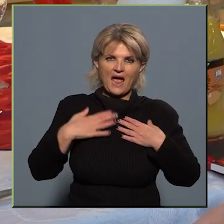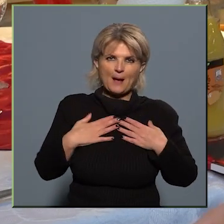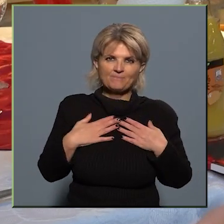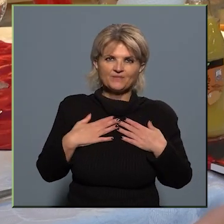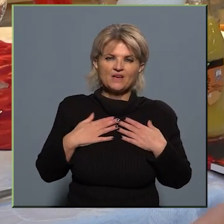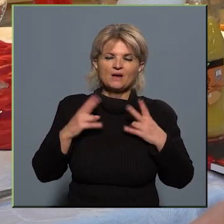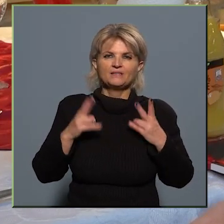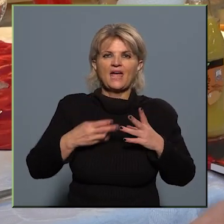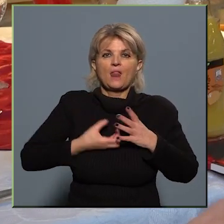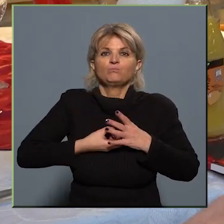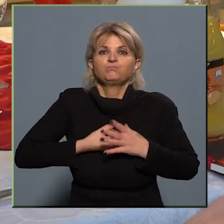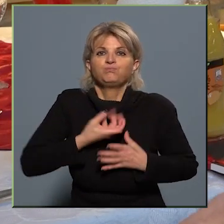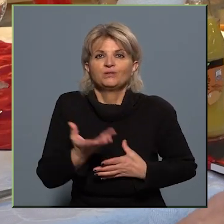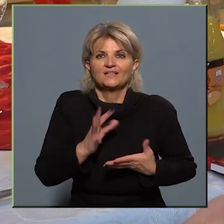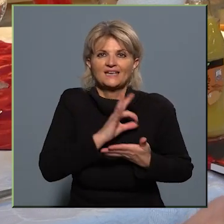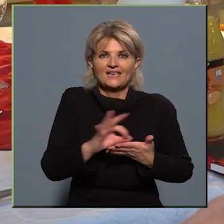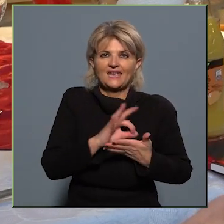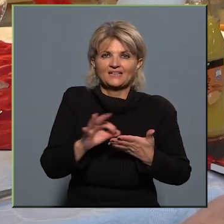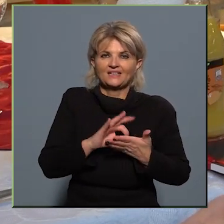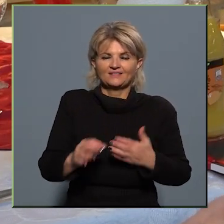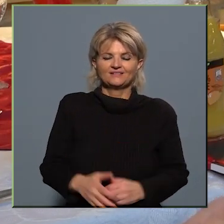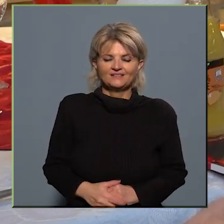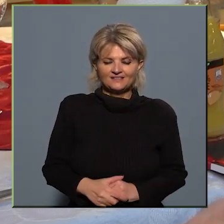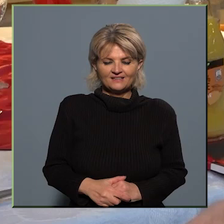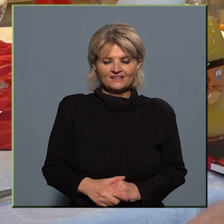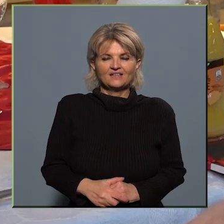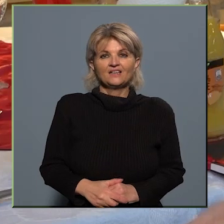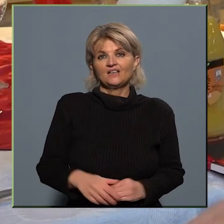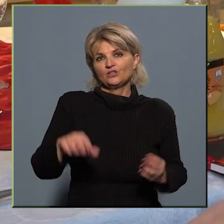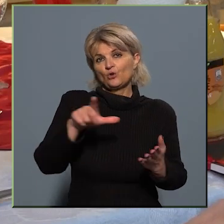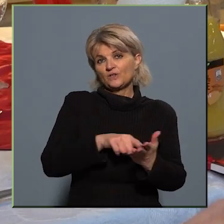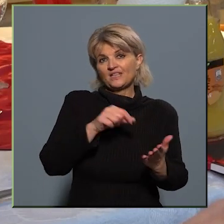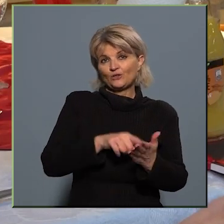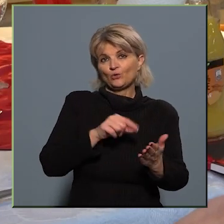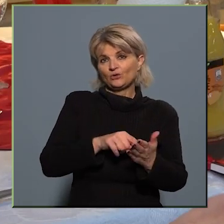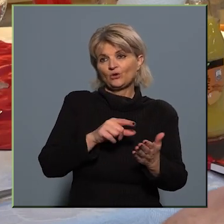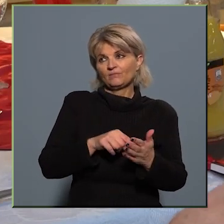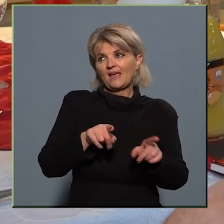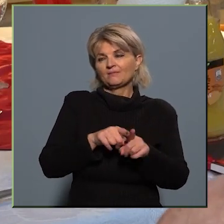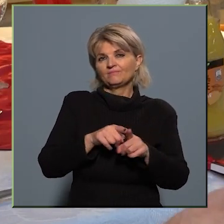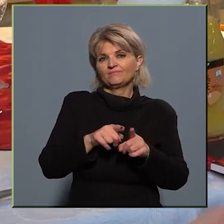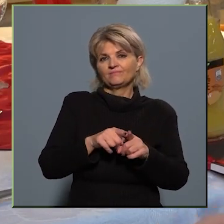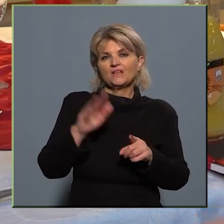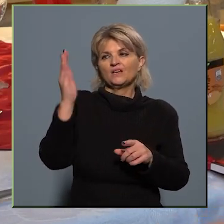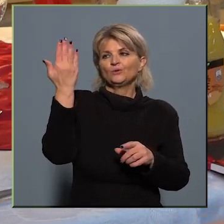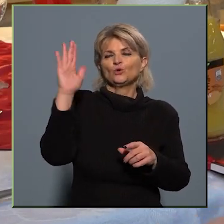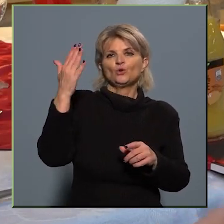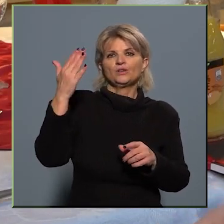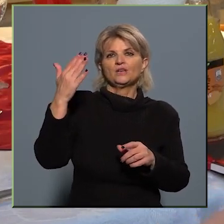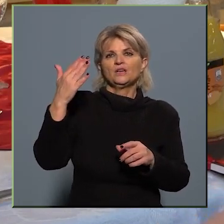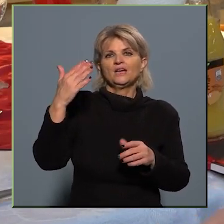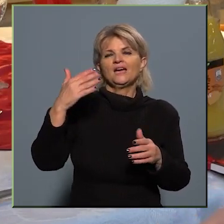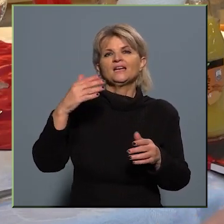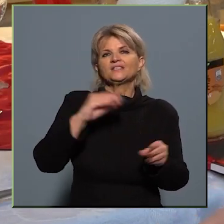kell magamból írni, olykor jönnek, és akkor összegyűlt annyi, hogy már ilyen tükörszerkesztésben ez a könyve meg